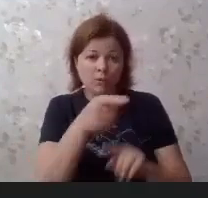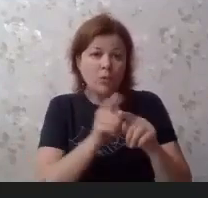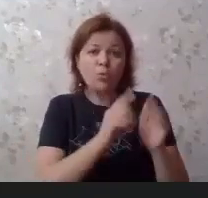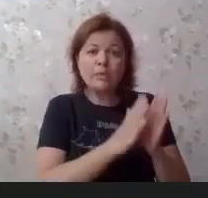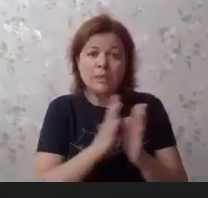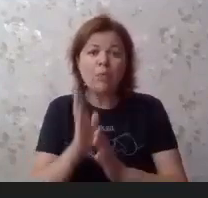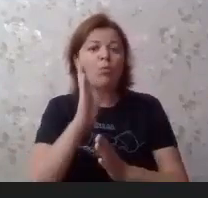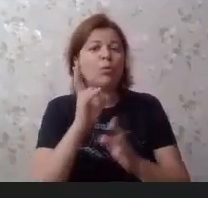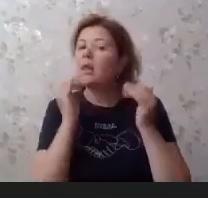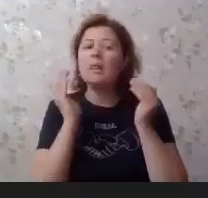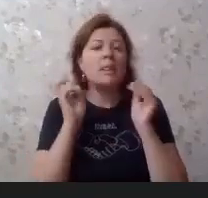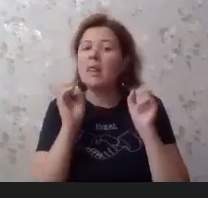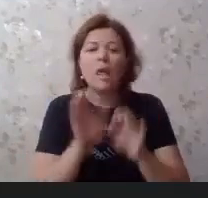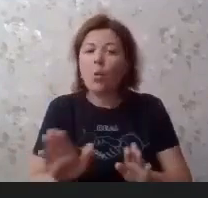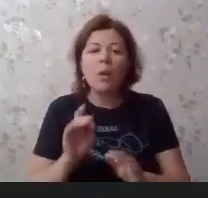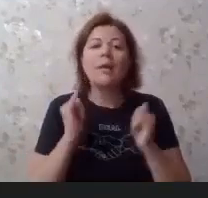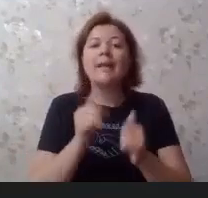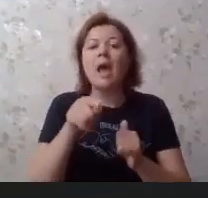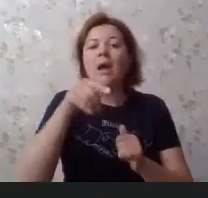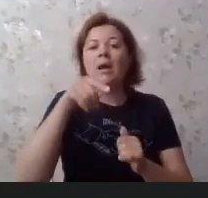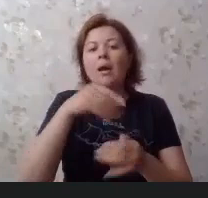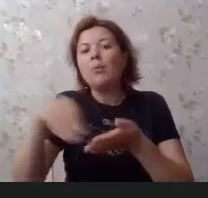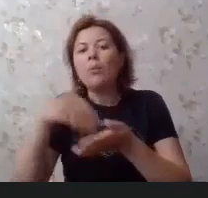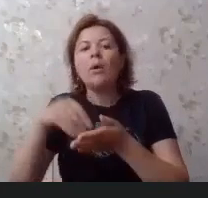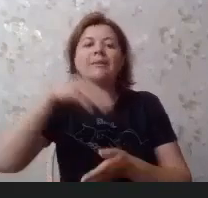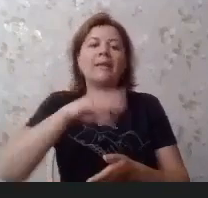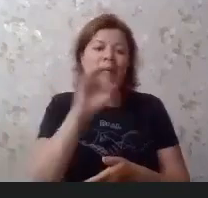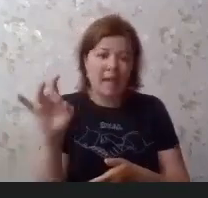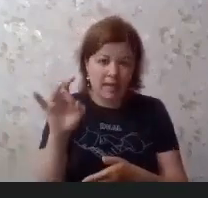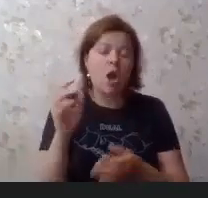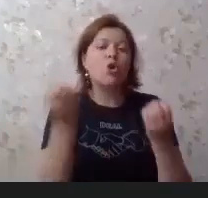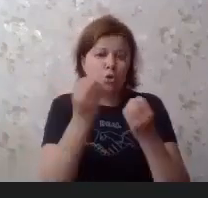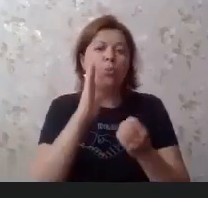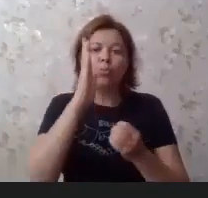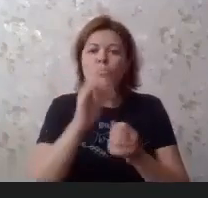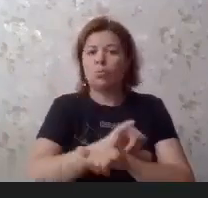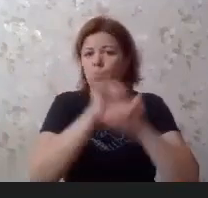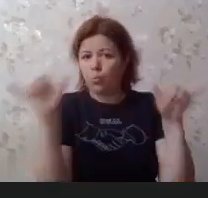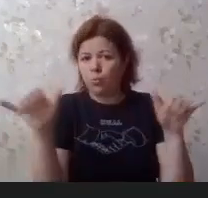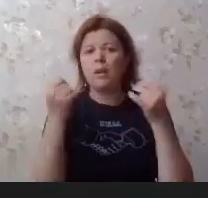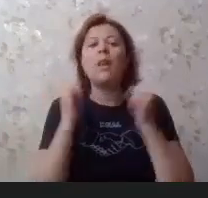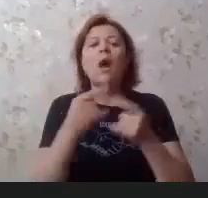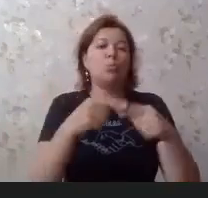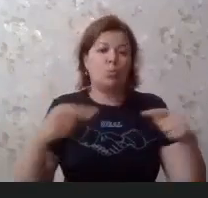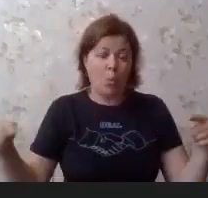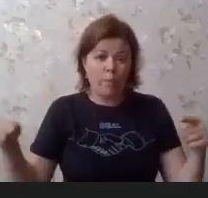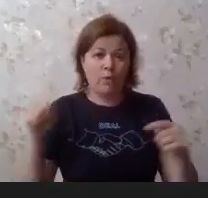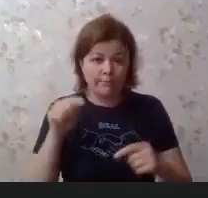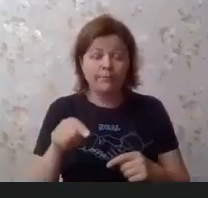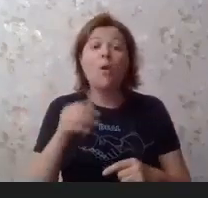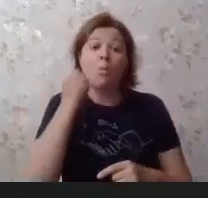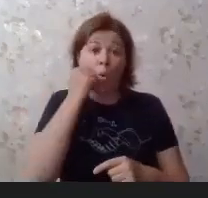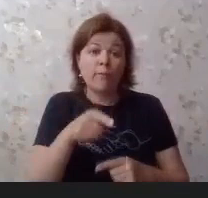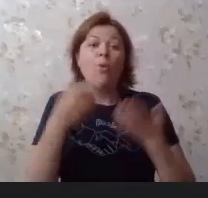средств реабилитации, но и других каких-то вещей. Собственно, в Москве это оно уже используется.